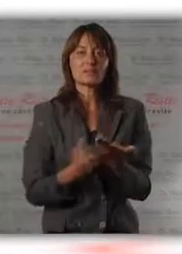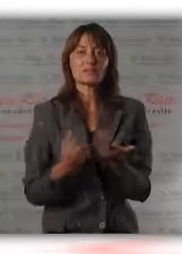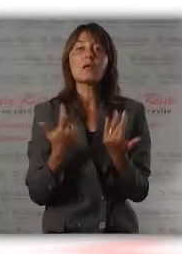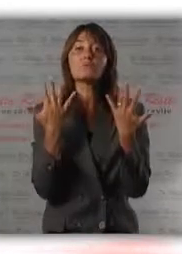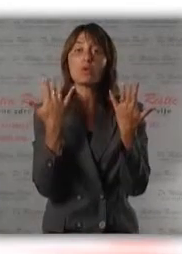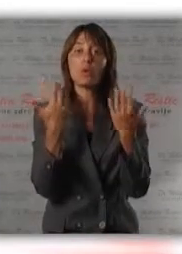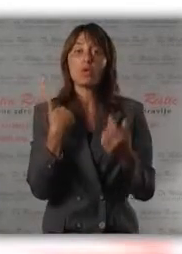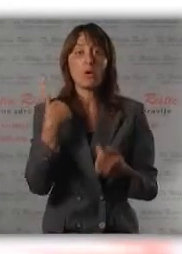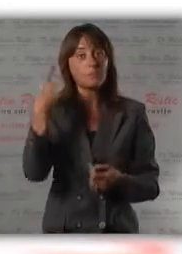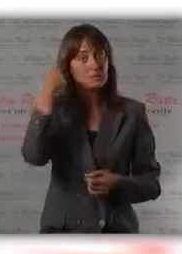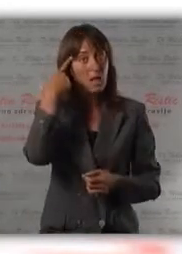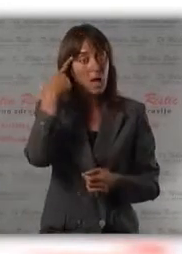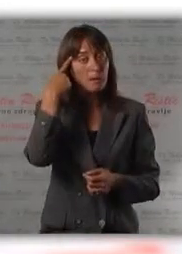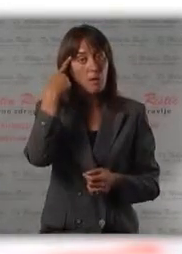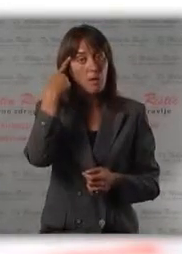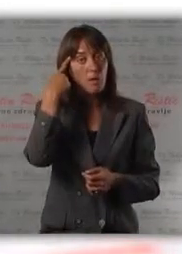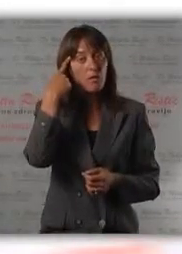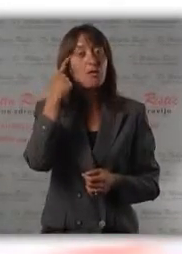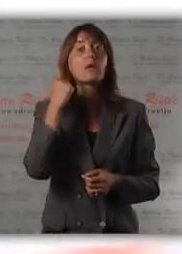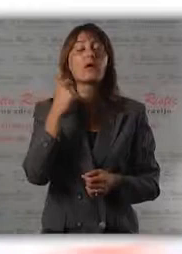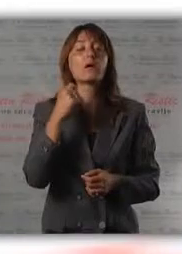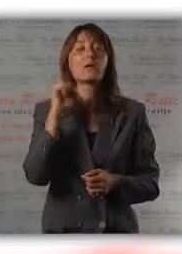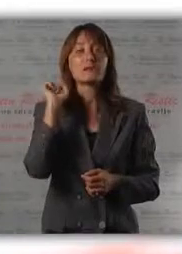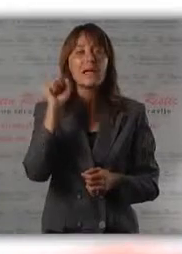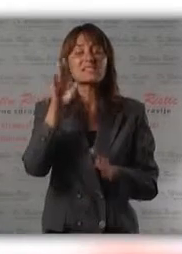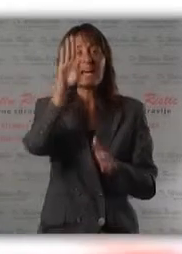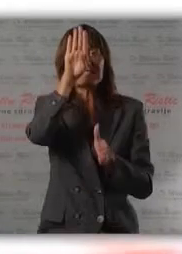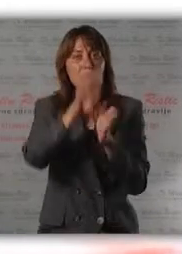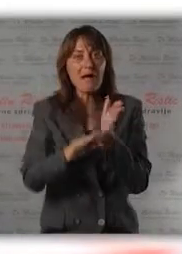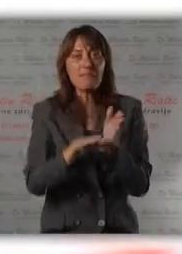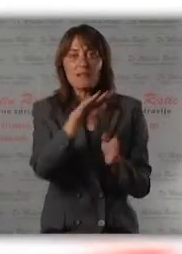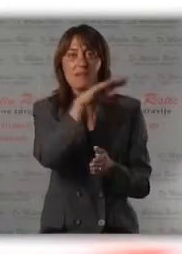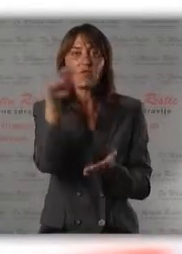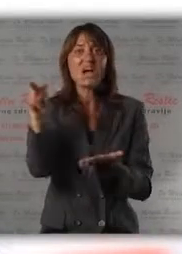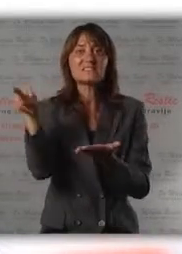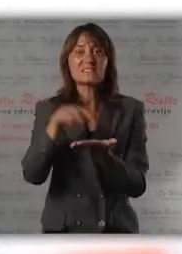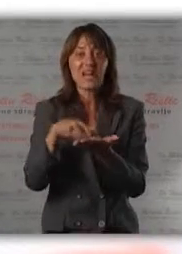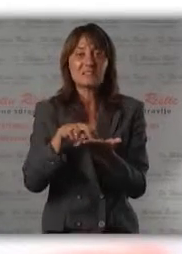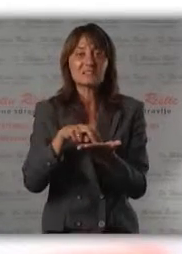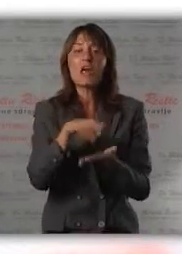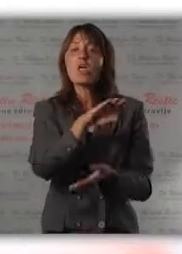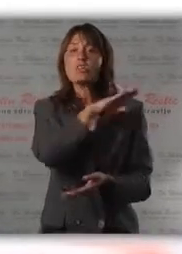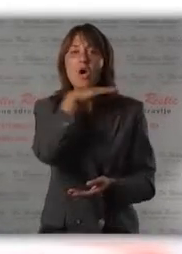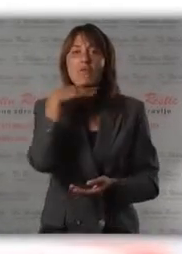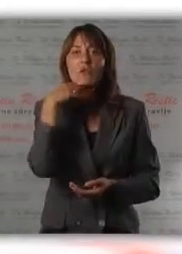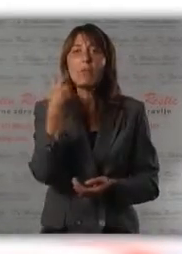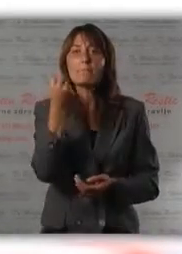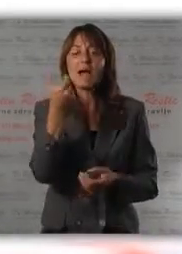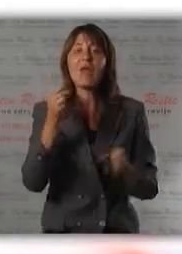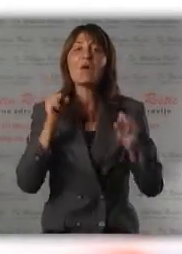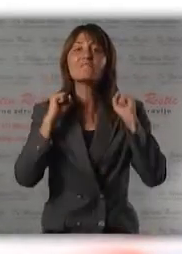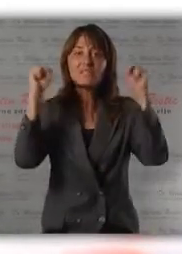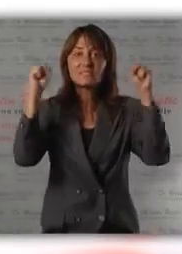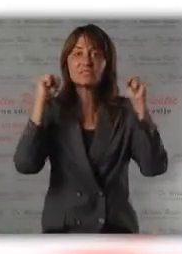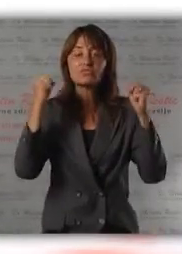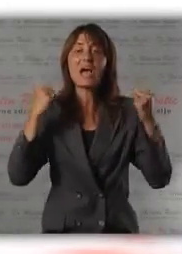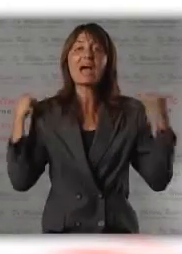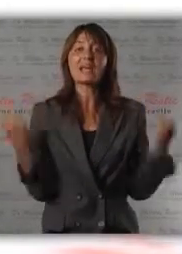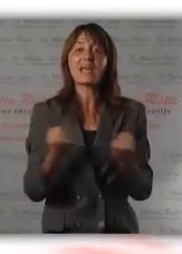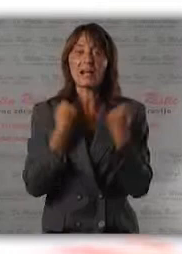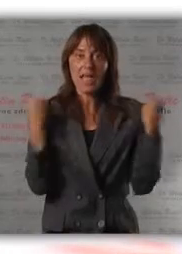korist. Ukoliko znamo da je za smanjenje nivoa stresa dovoljno da se malo